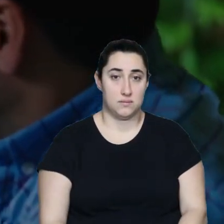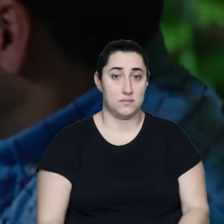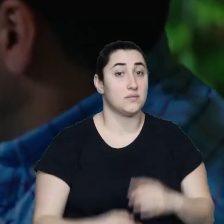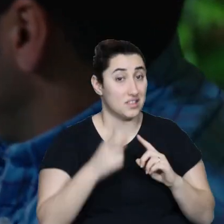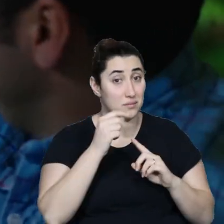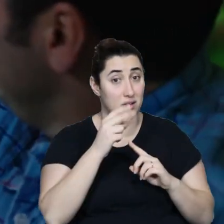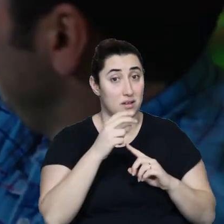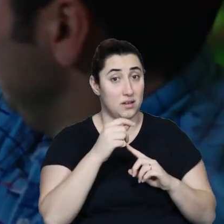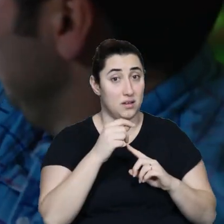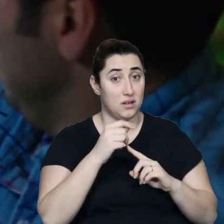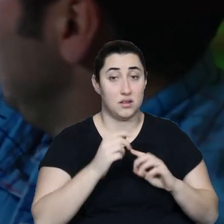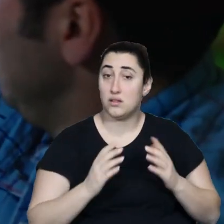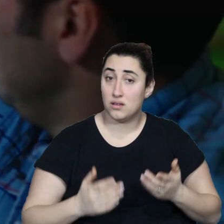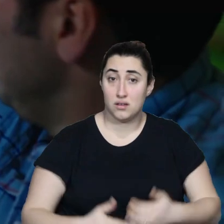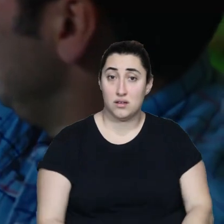İsmail.